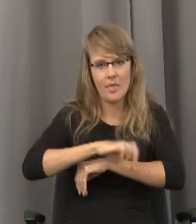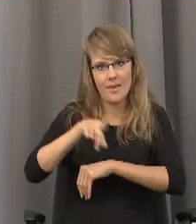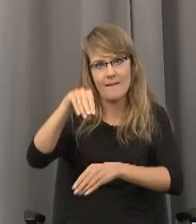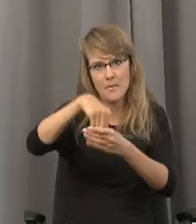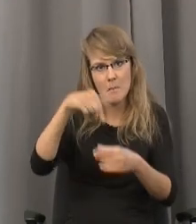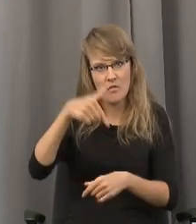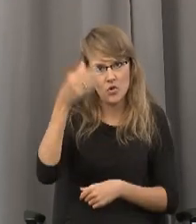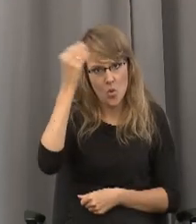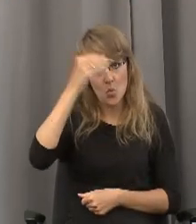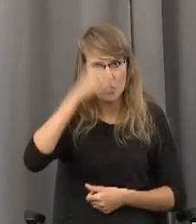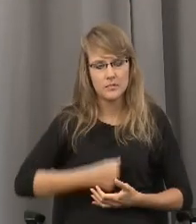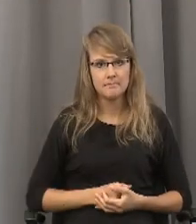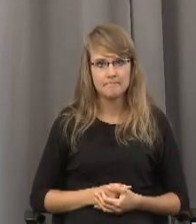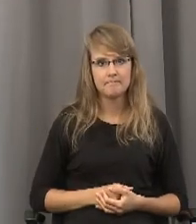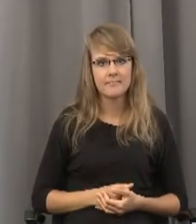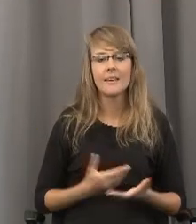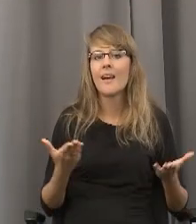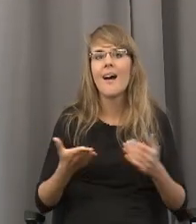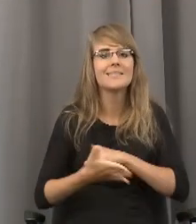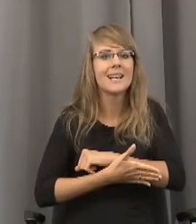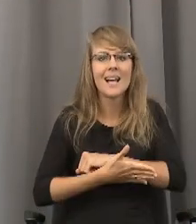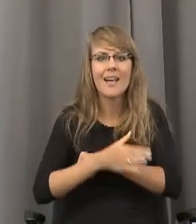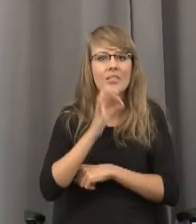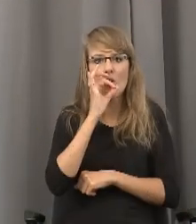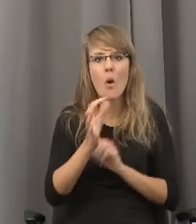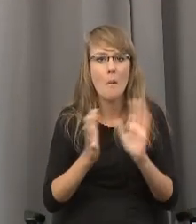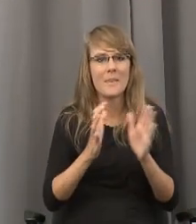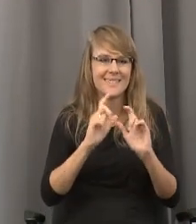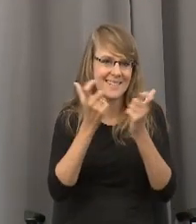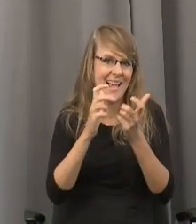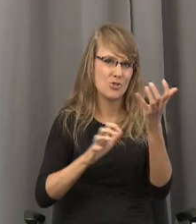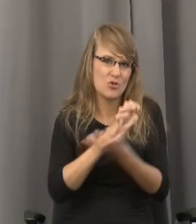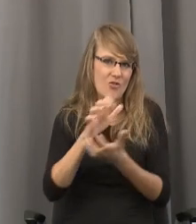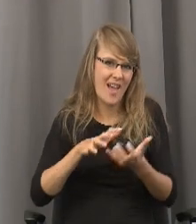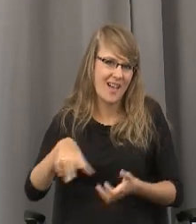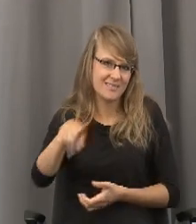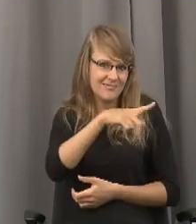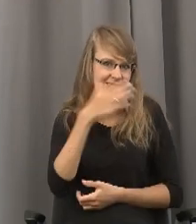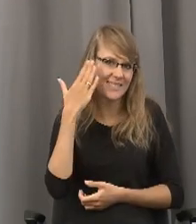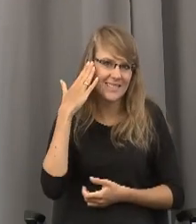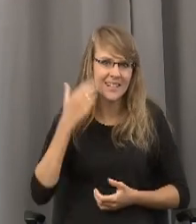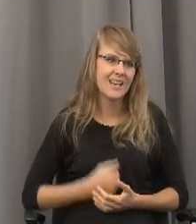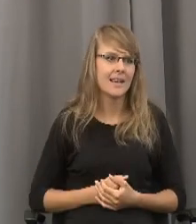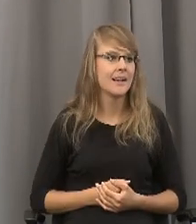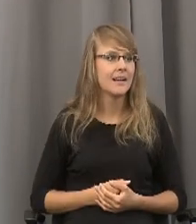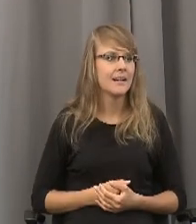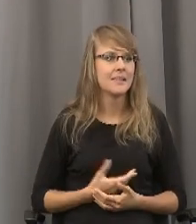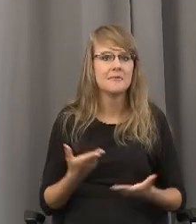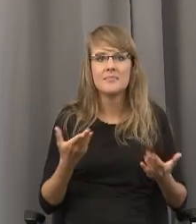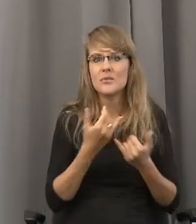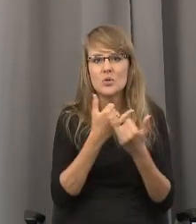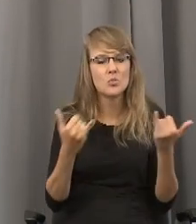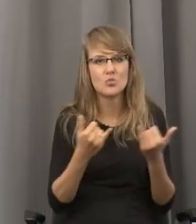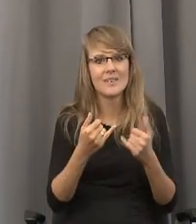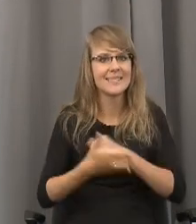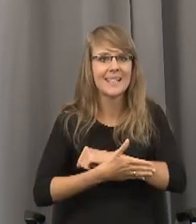i zasady dobrej opieki są znane na całym świecie. Tutaj państwo tak pomiędzy wierszami trochę cytowaliście zasady